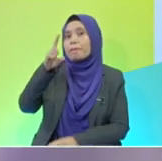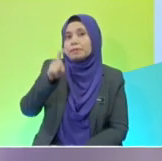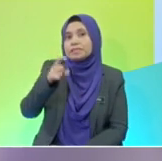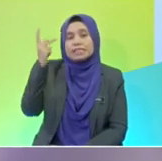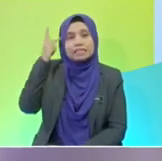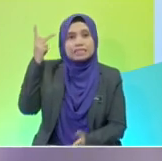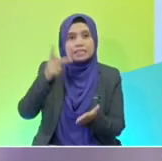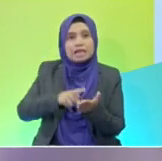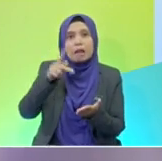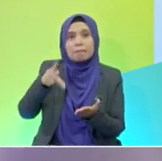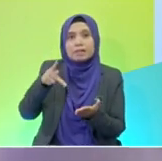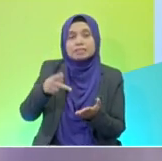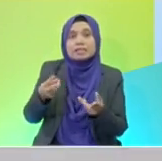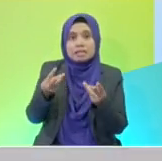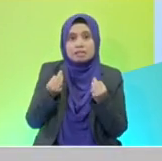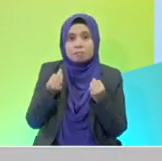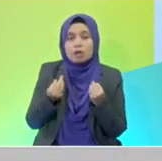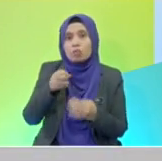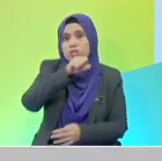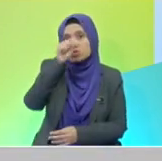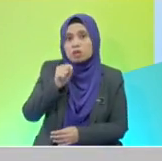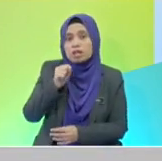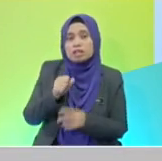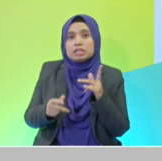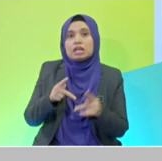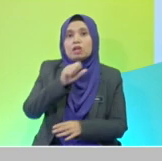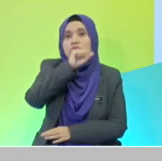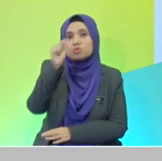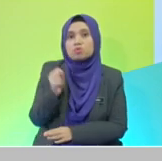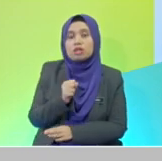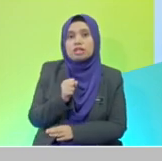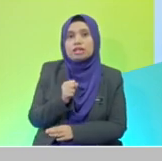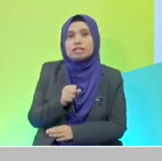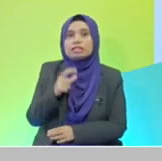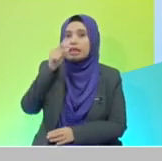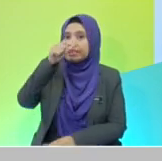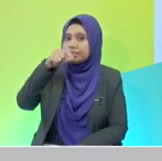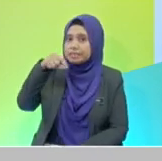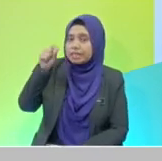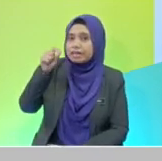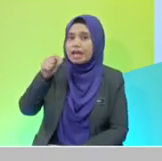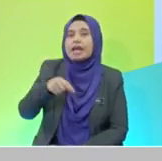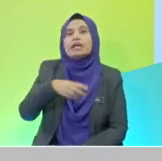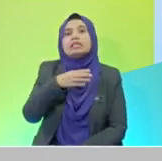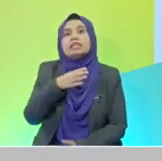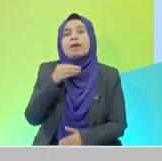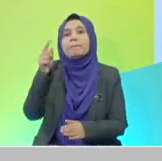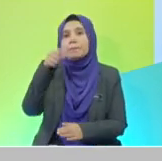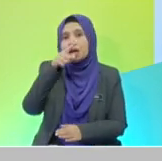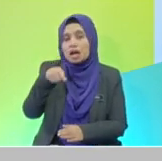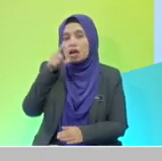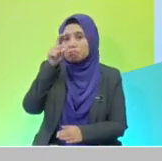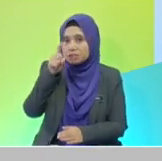mengenal pasti kehendak soal lain oke kalau soalnya itu tadi dan Pangkah murid misi